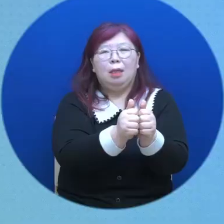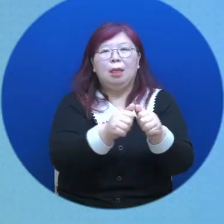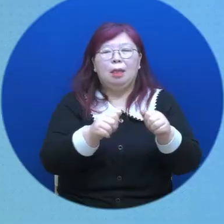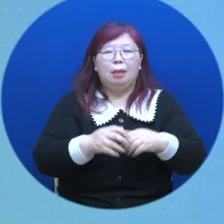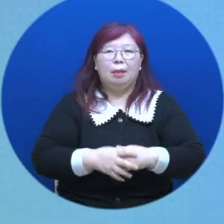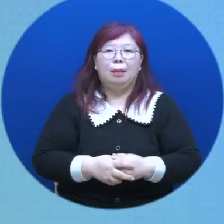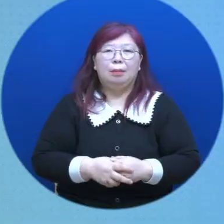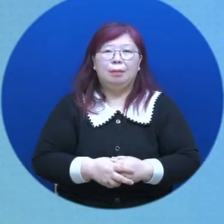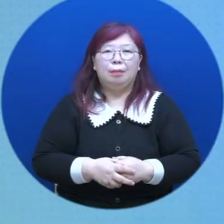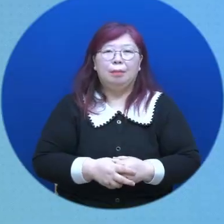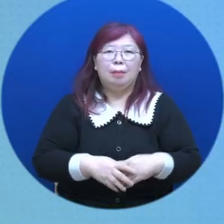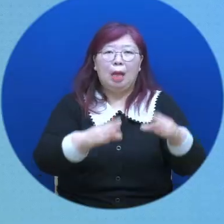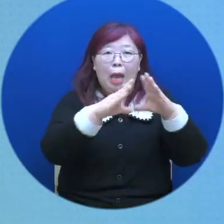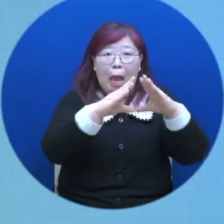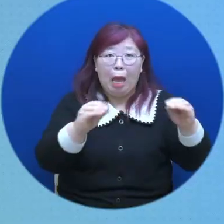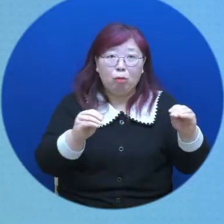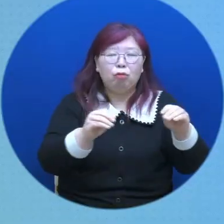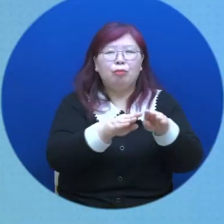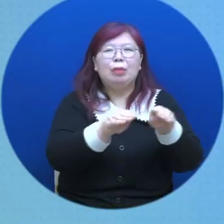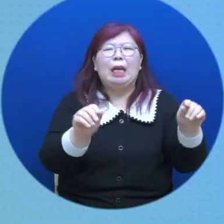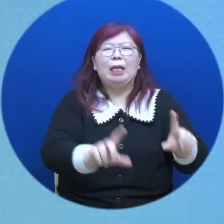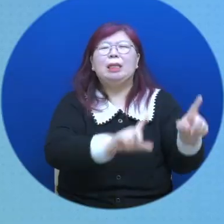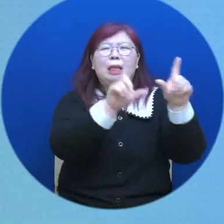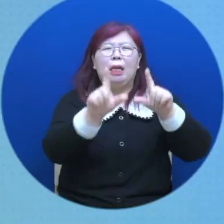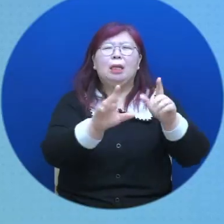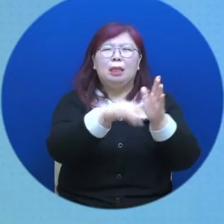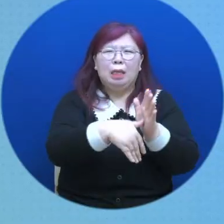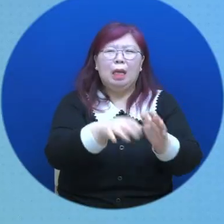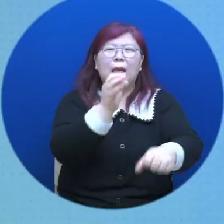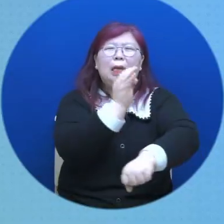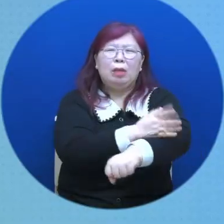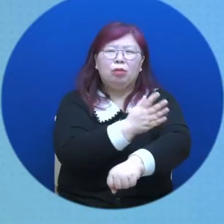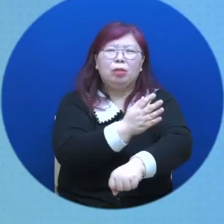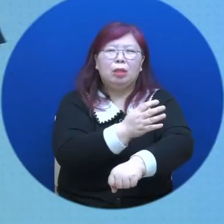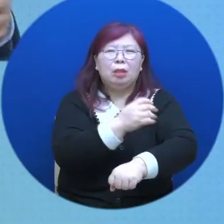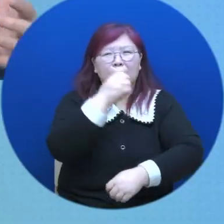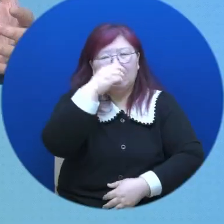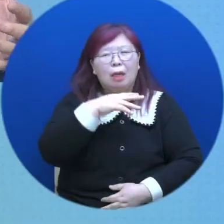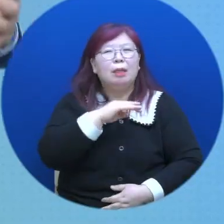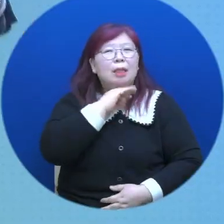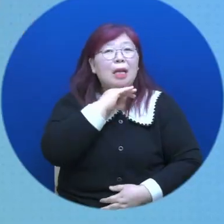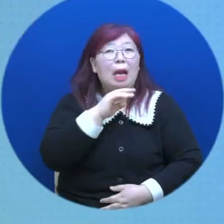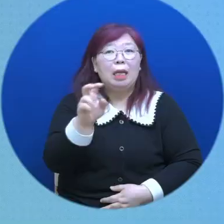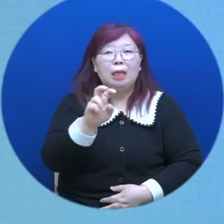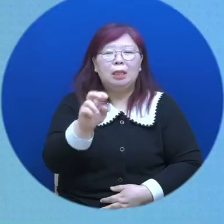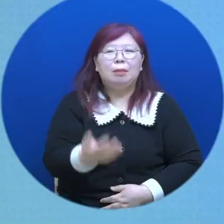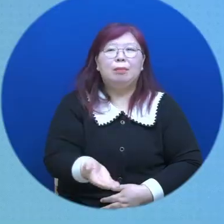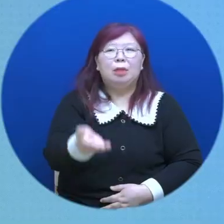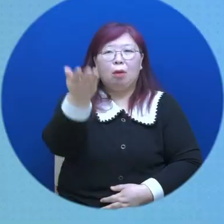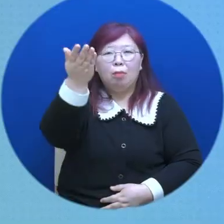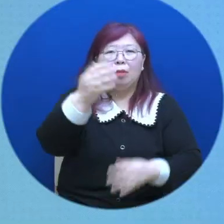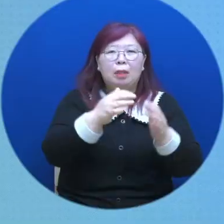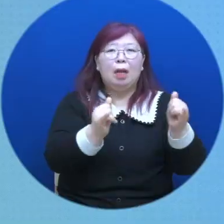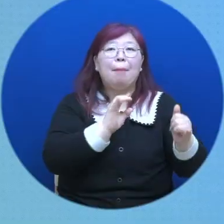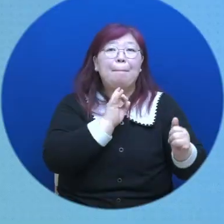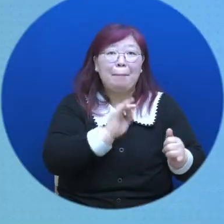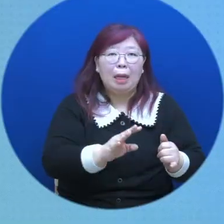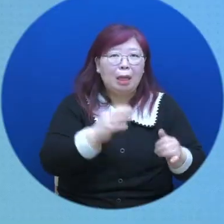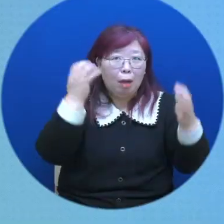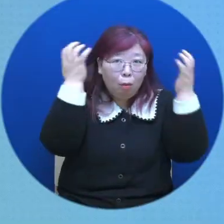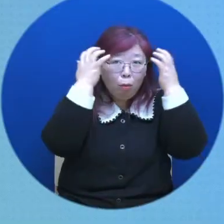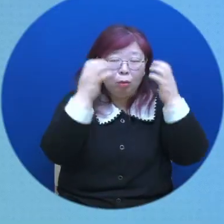여러분, 이것이 애굽 땅에서 삶을 살 때에 단순히 20세 이상 되는 남자들만의